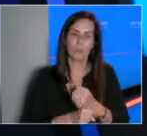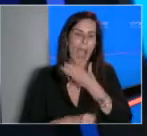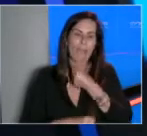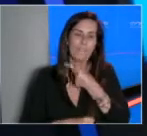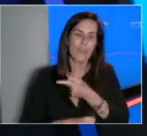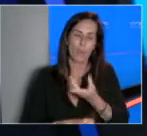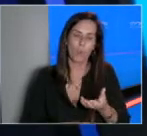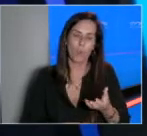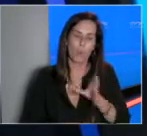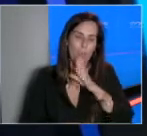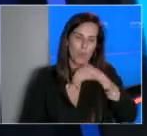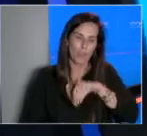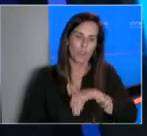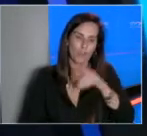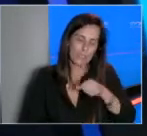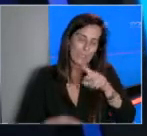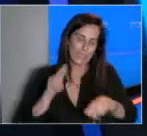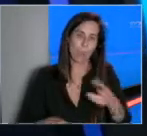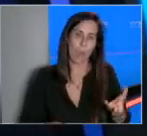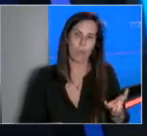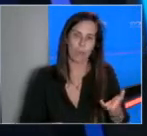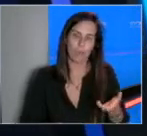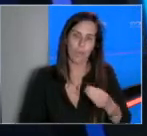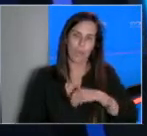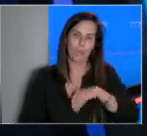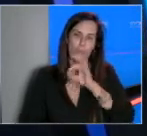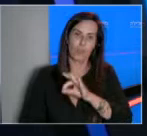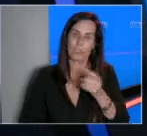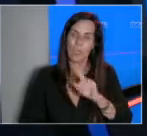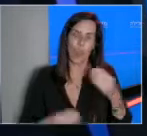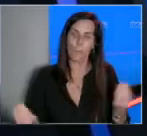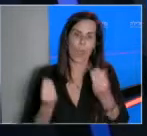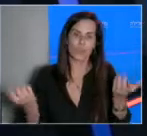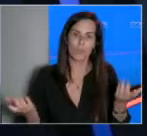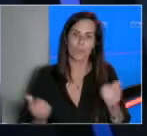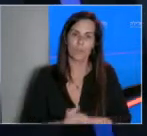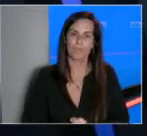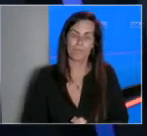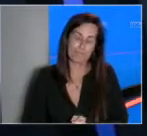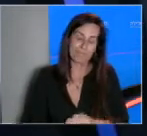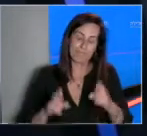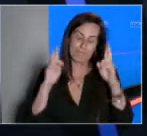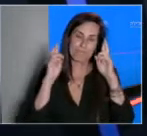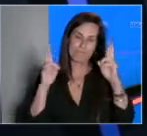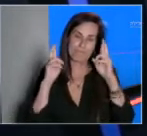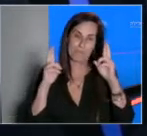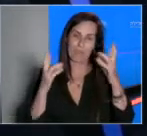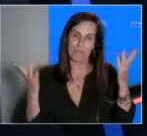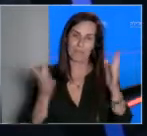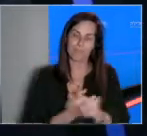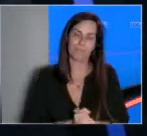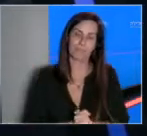אברה הוא פגוע נפש, והוא צריך טיפול לנפש שלו. זה לא משהו שהוא... אני ממש מקווה שהוא לא,